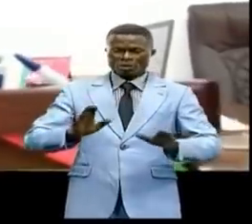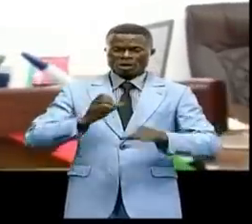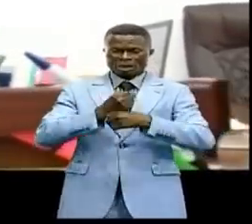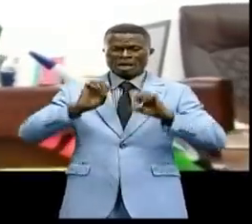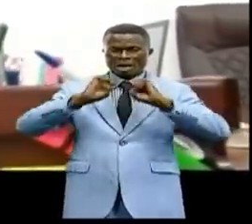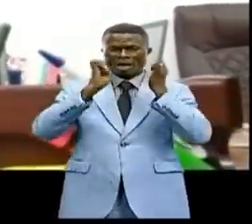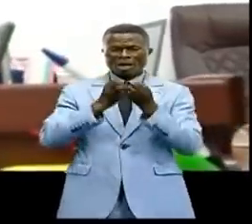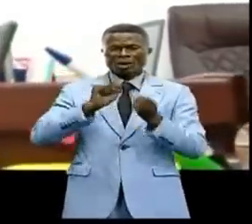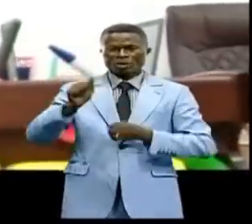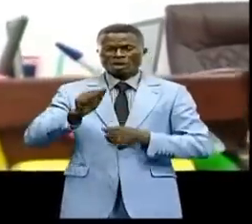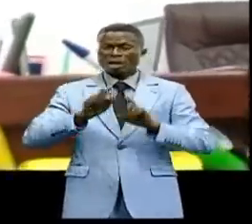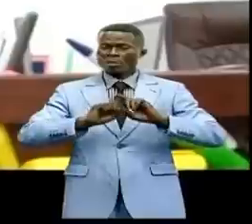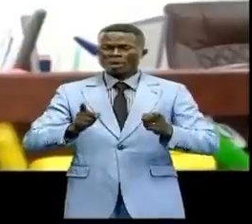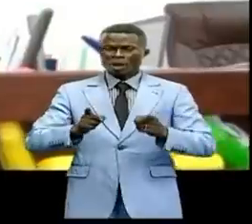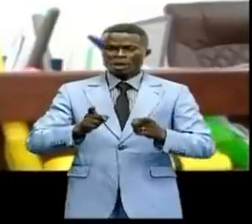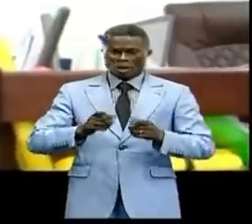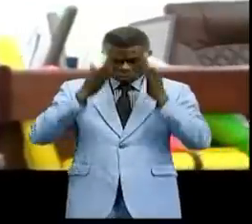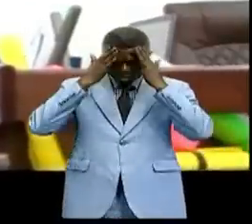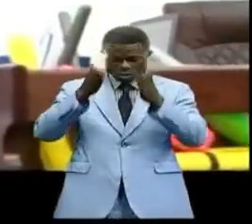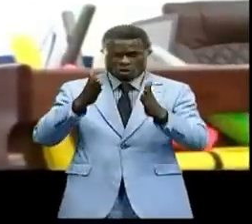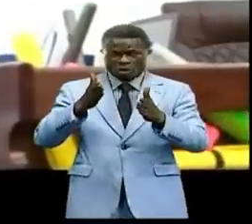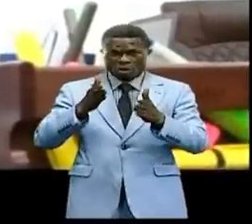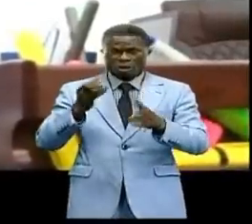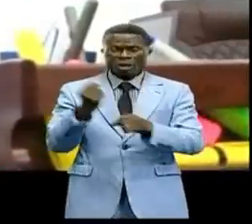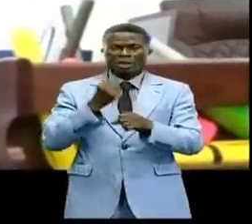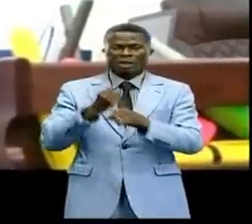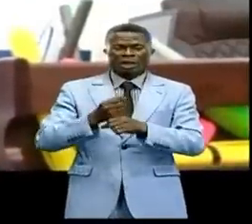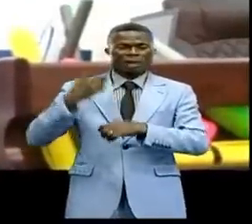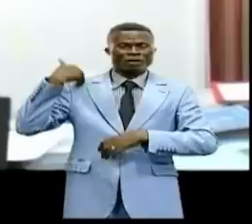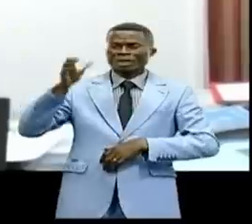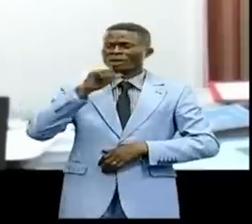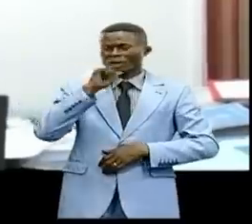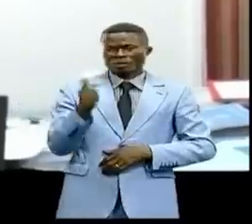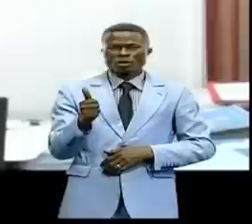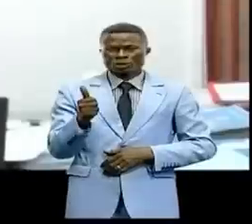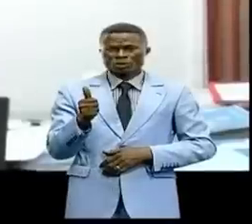entrepreneuriales, au lieu d'être calquées sur la carrière de la fonction publique.